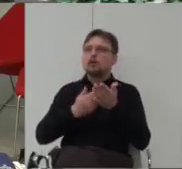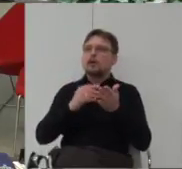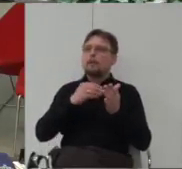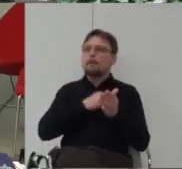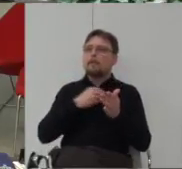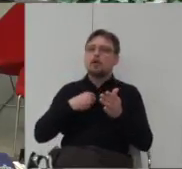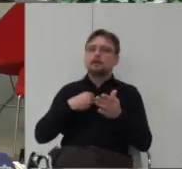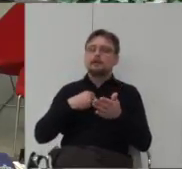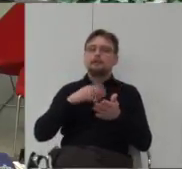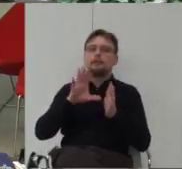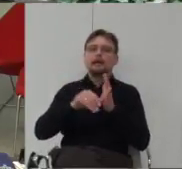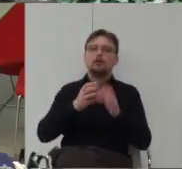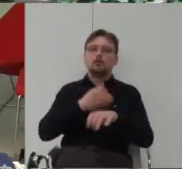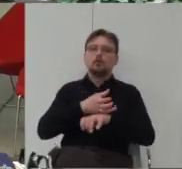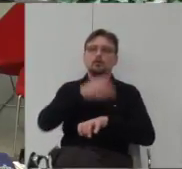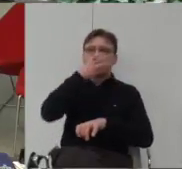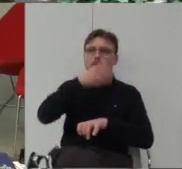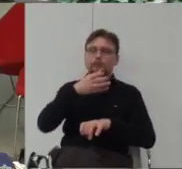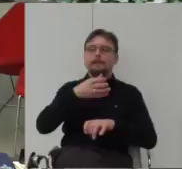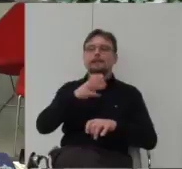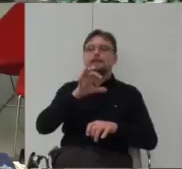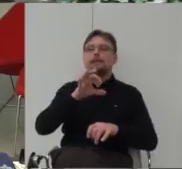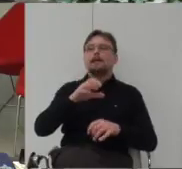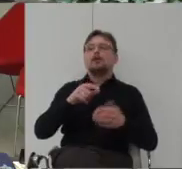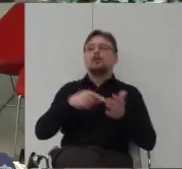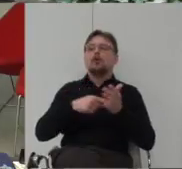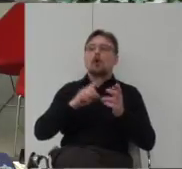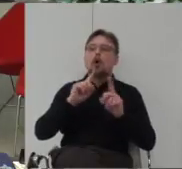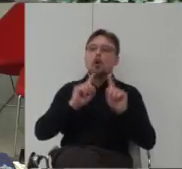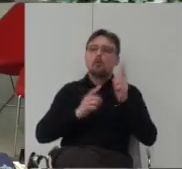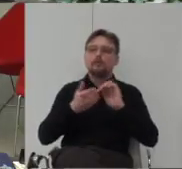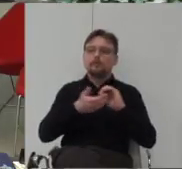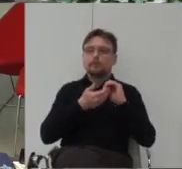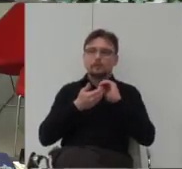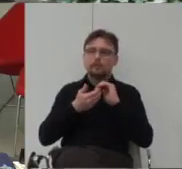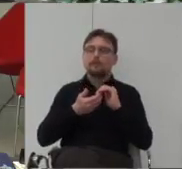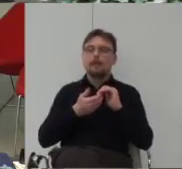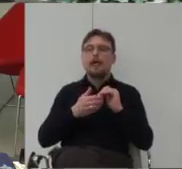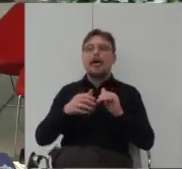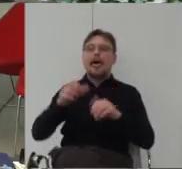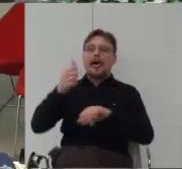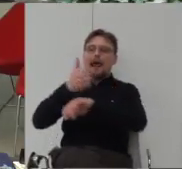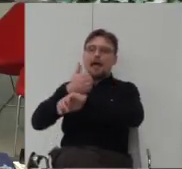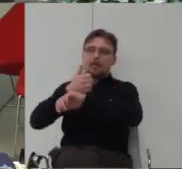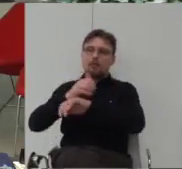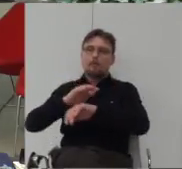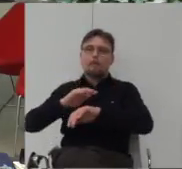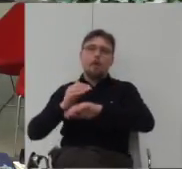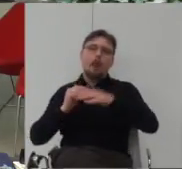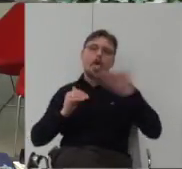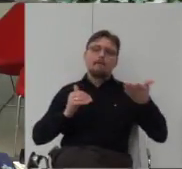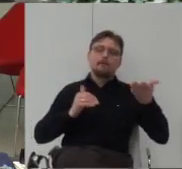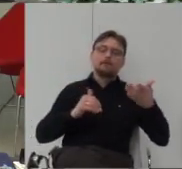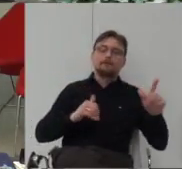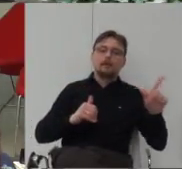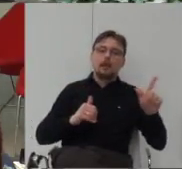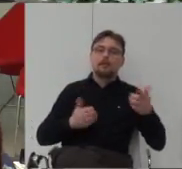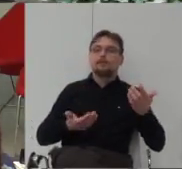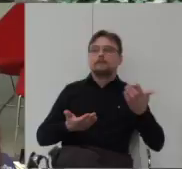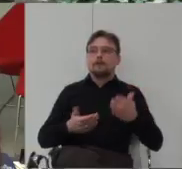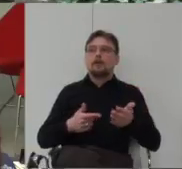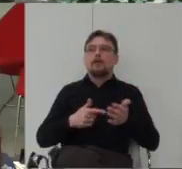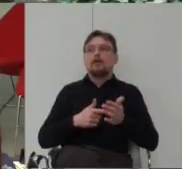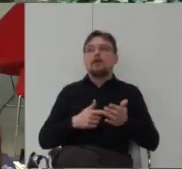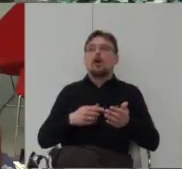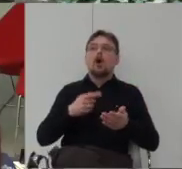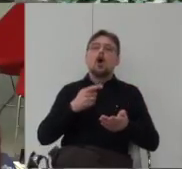Polski, Słupsk, ogród społecznościowy po lewej stronie przy ratuszu. Z tego, co wyczytałam, ten koszt ogrodu to